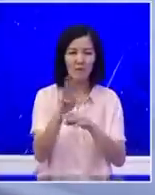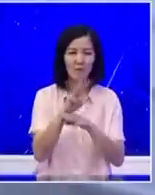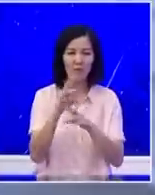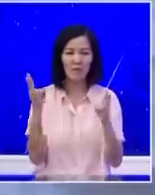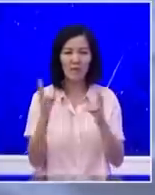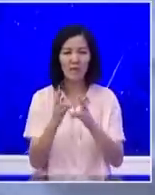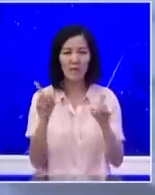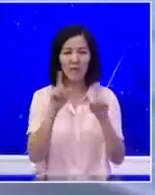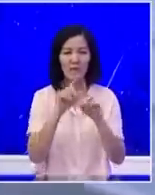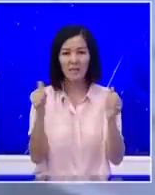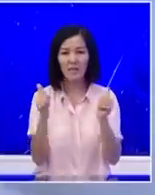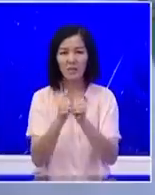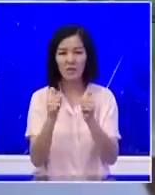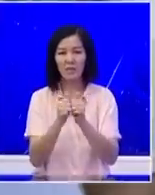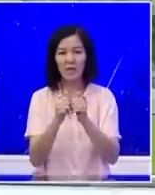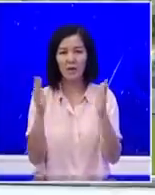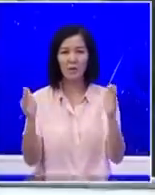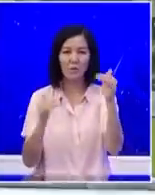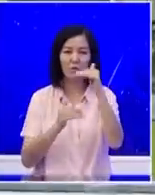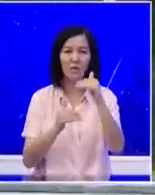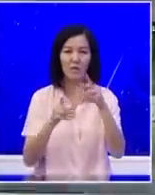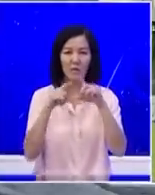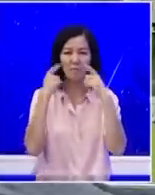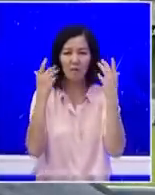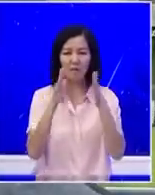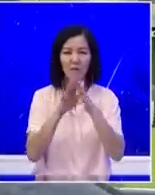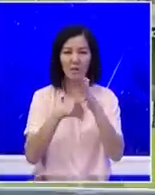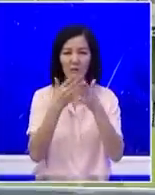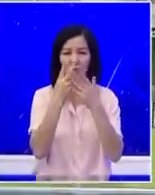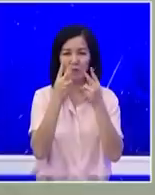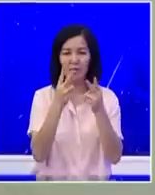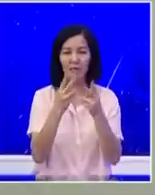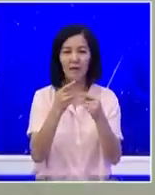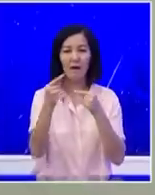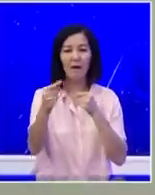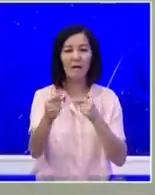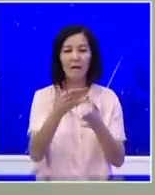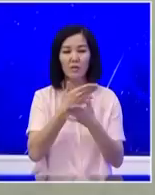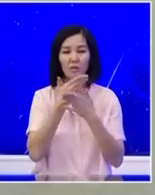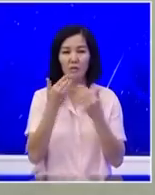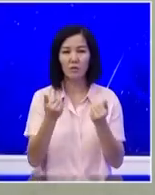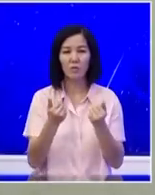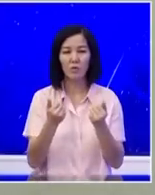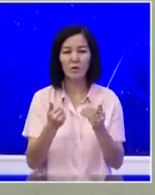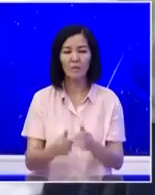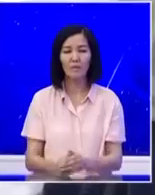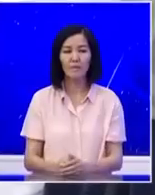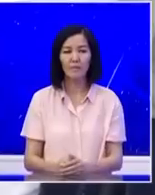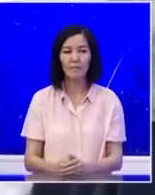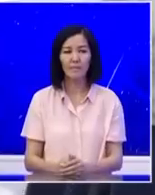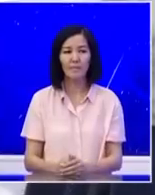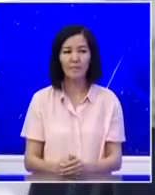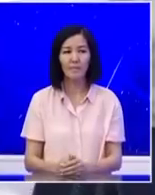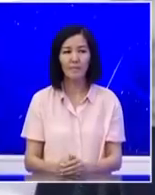сол нысан аумағындағы киоскіге тұтынушылардың бетпердесіз кіргені және арақашықтық белгісі жоқ екені анықталды.